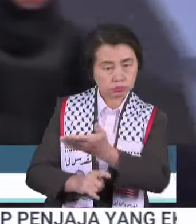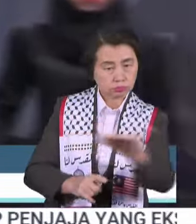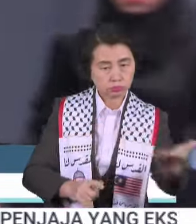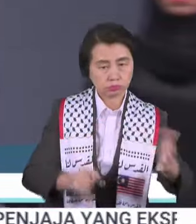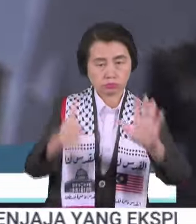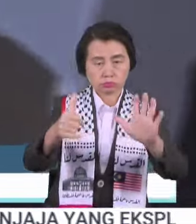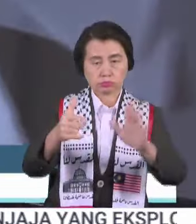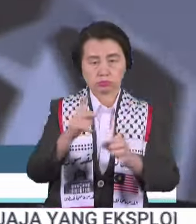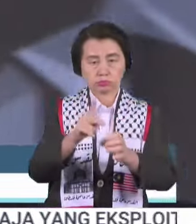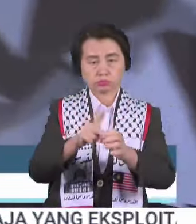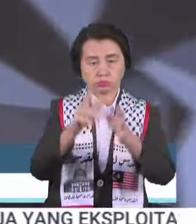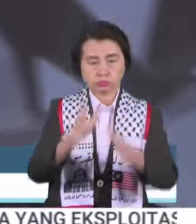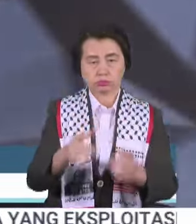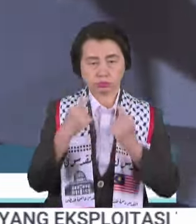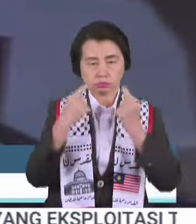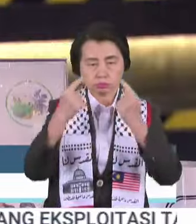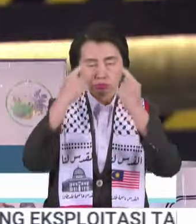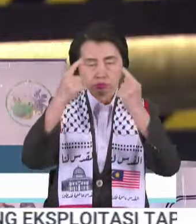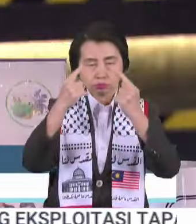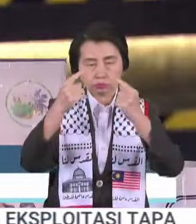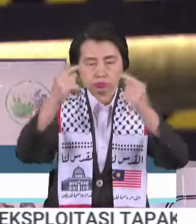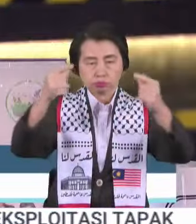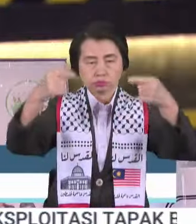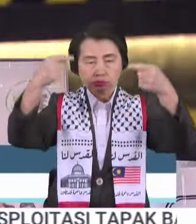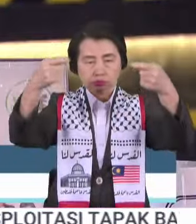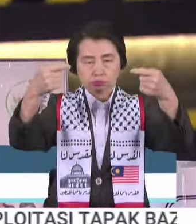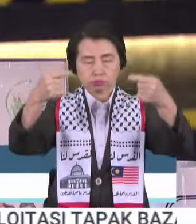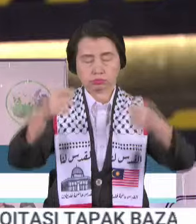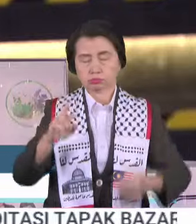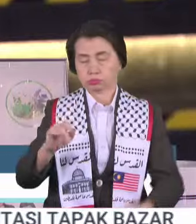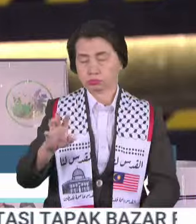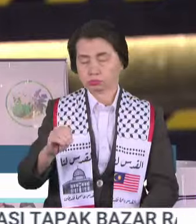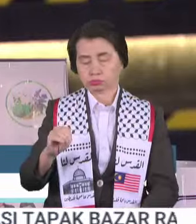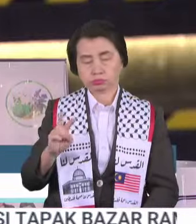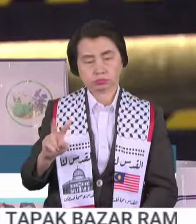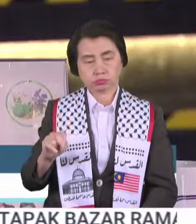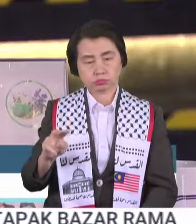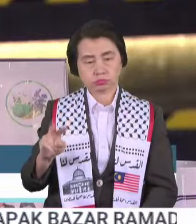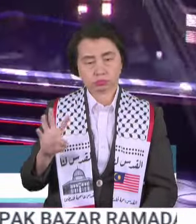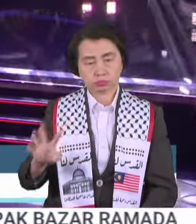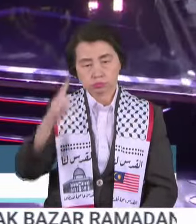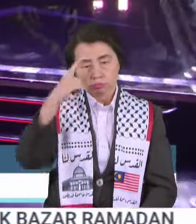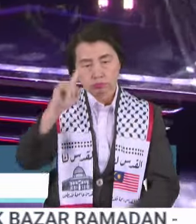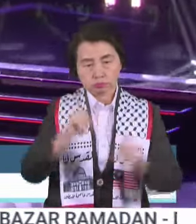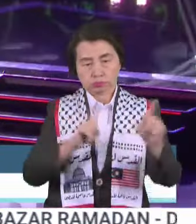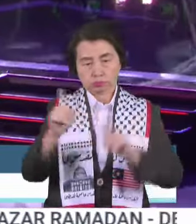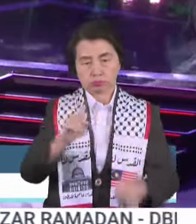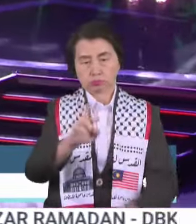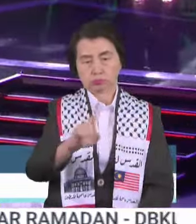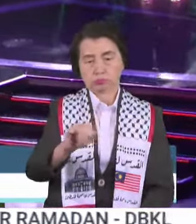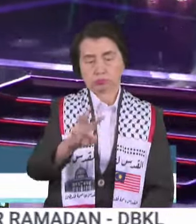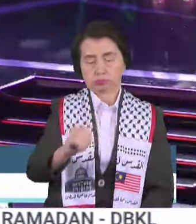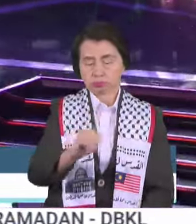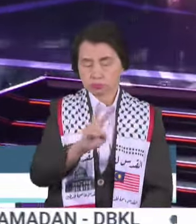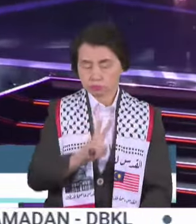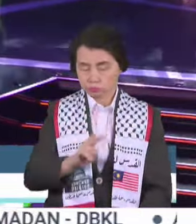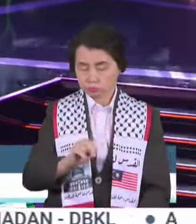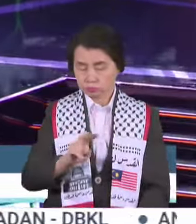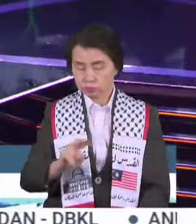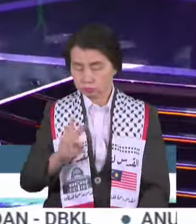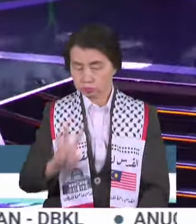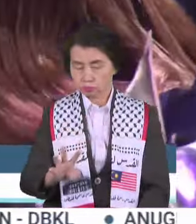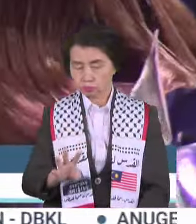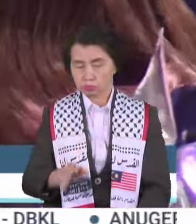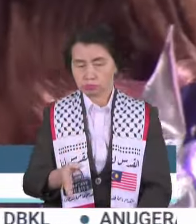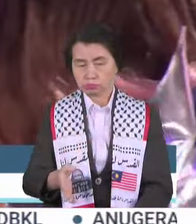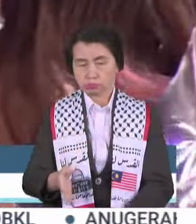enam peserta yang berjaya ke peringkat akhir bintang RTM 2024. Bagi juara bintang RTM 2024, Roxy, sungguh